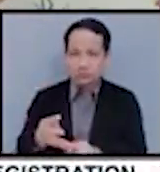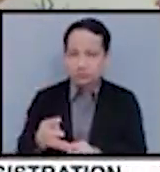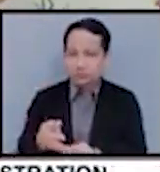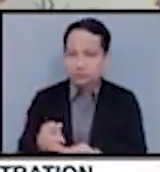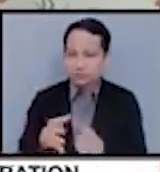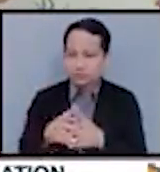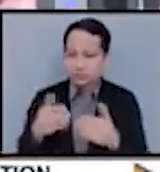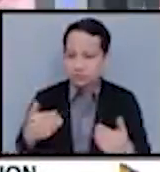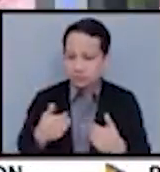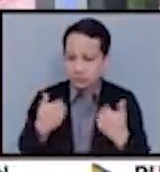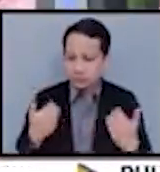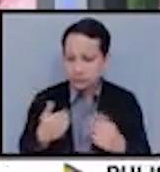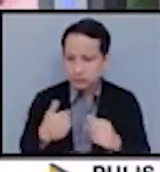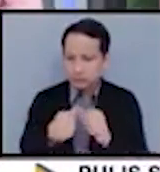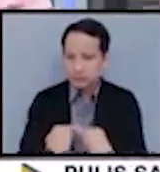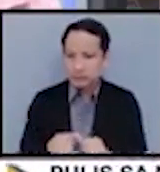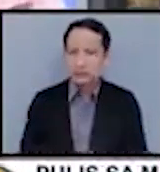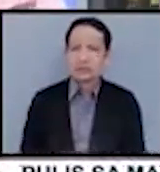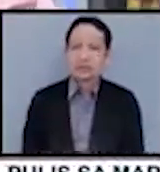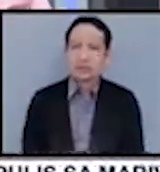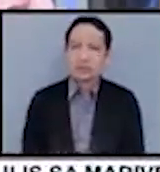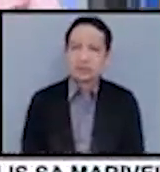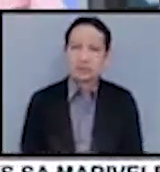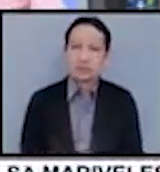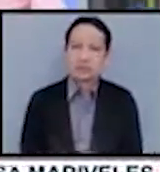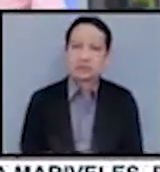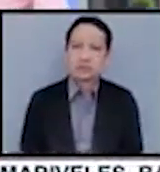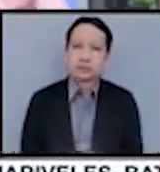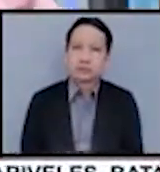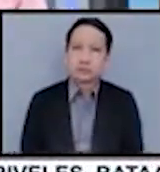age? Mm-hmm. Actually po, it's very